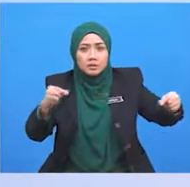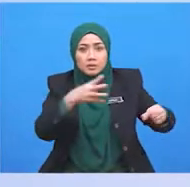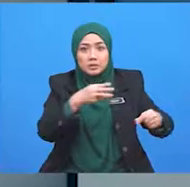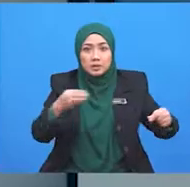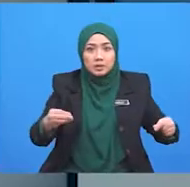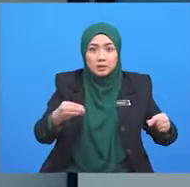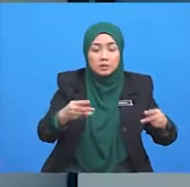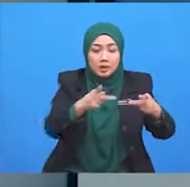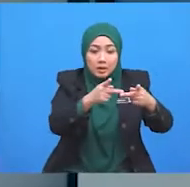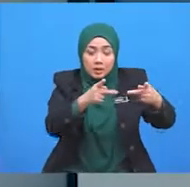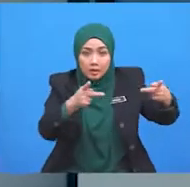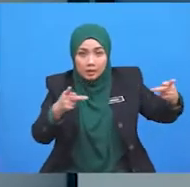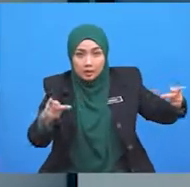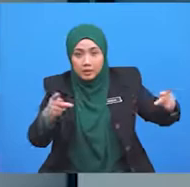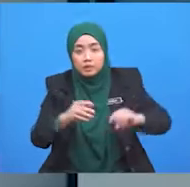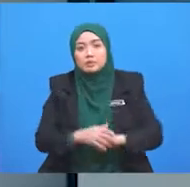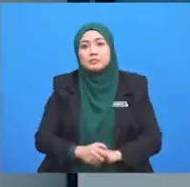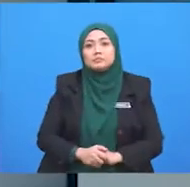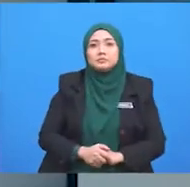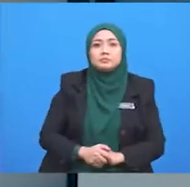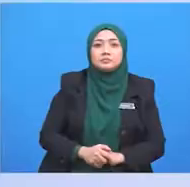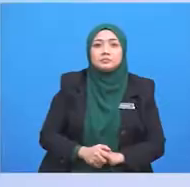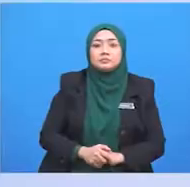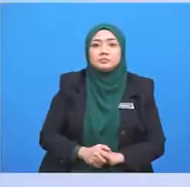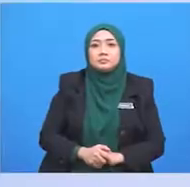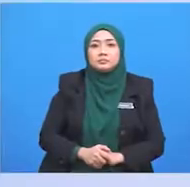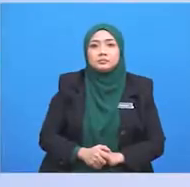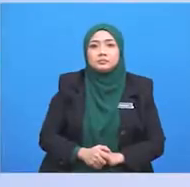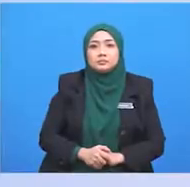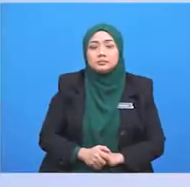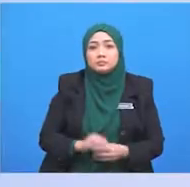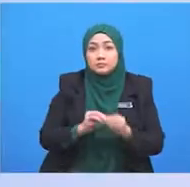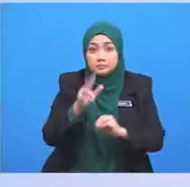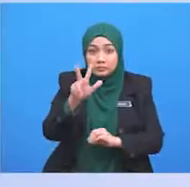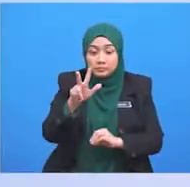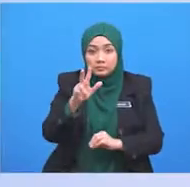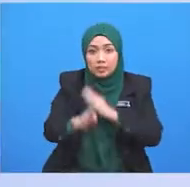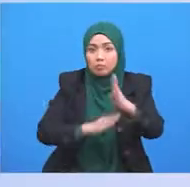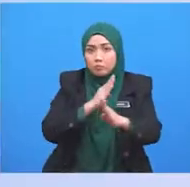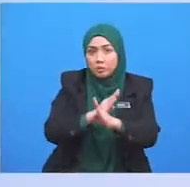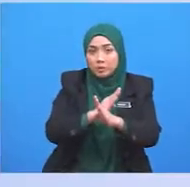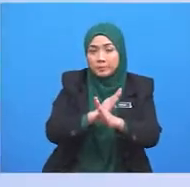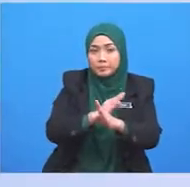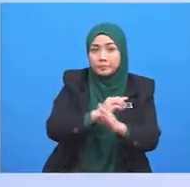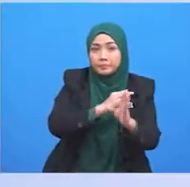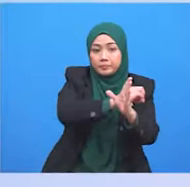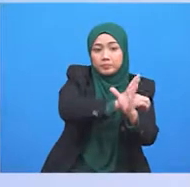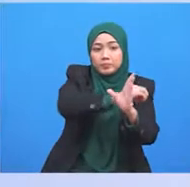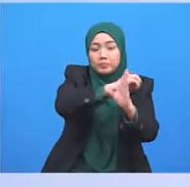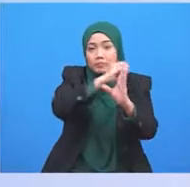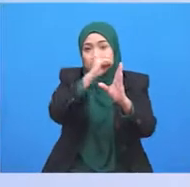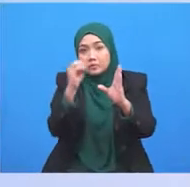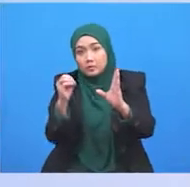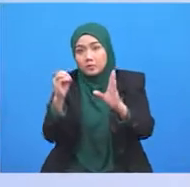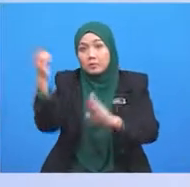saktan. Kesan ketiga peredaran bumi ialah kejadian gerhana matahari dan gerhana bulan. Gerhana